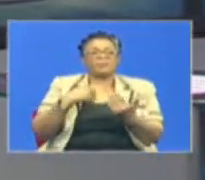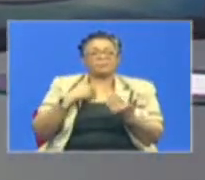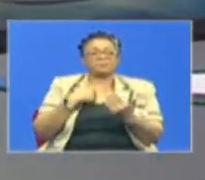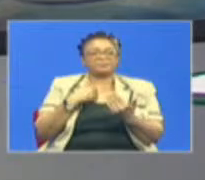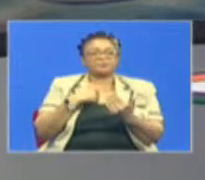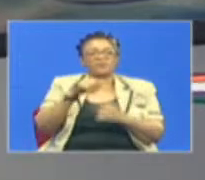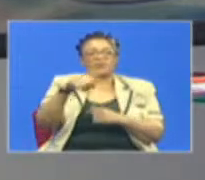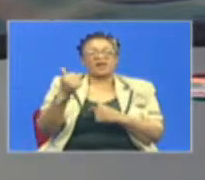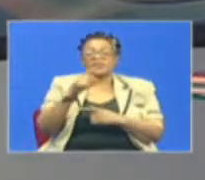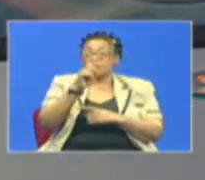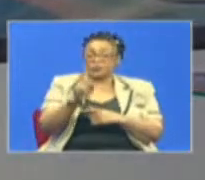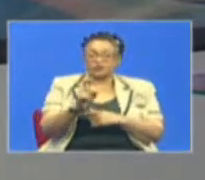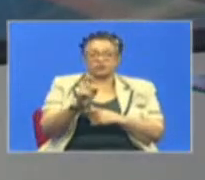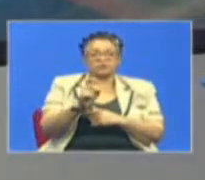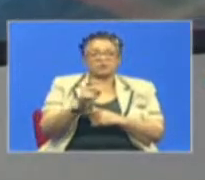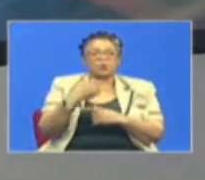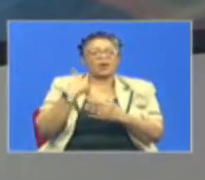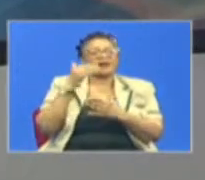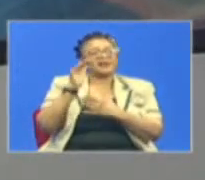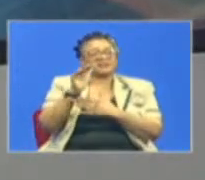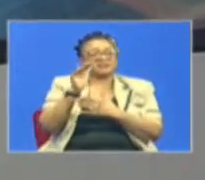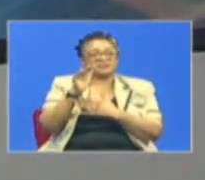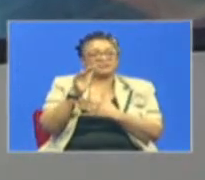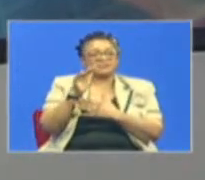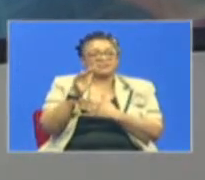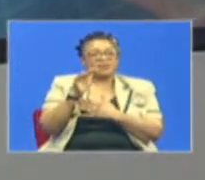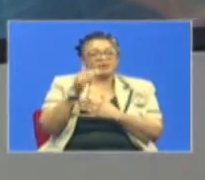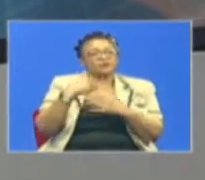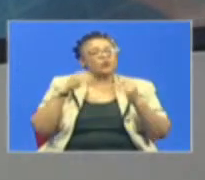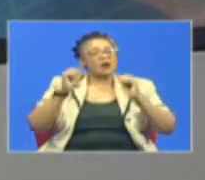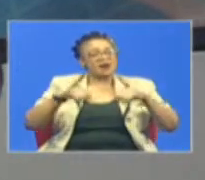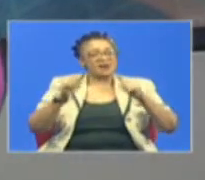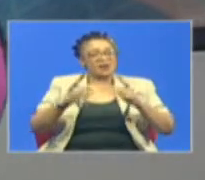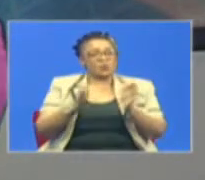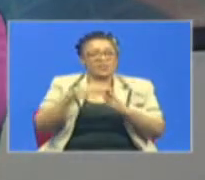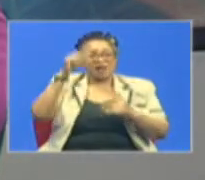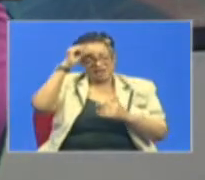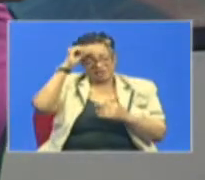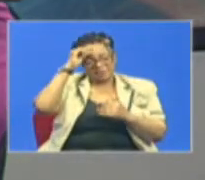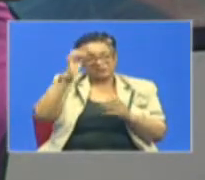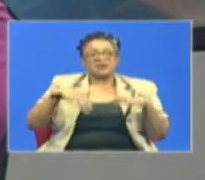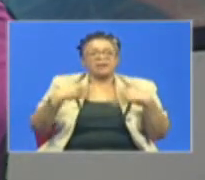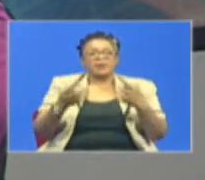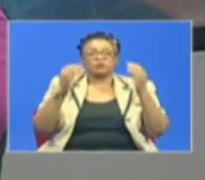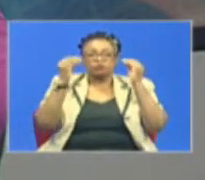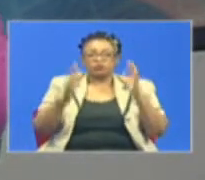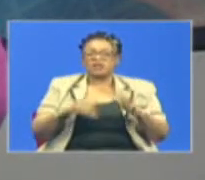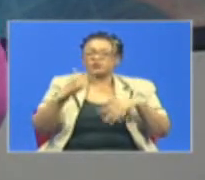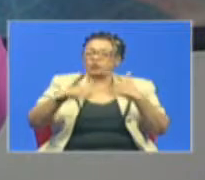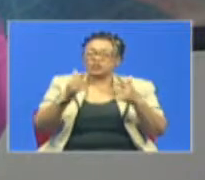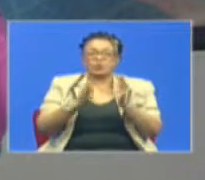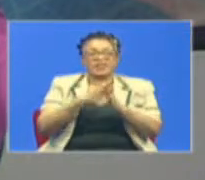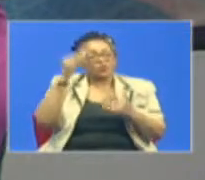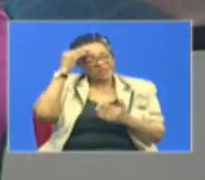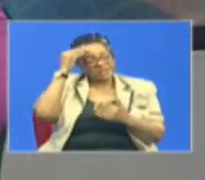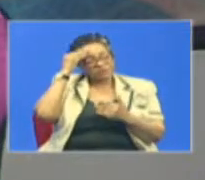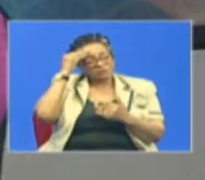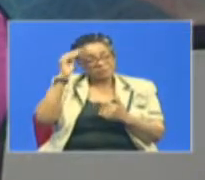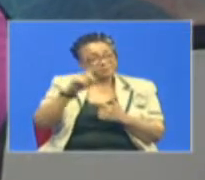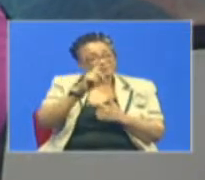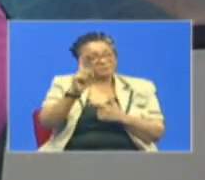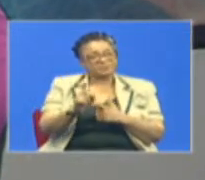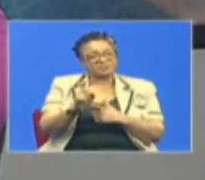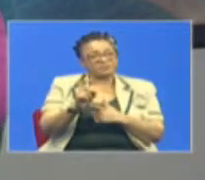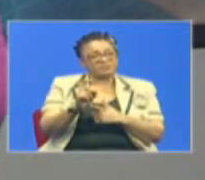sehemu ya swali la leo. Tunakuuliza, je, unakubaliana na mipango ya serikali kuhusu watoto kuendelea na masomo? Je, unakubaliana